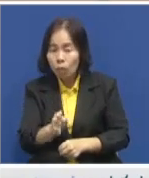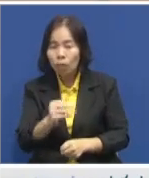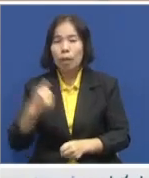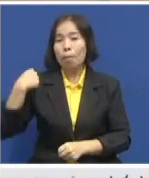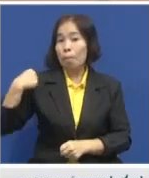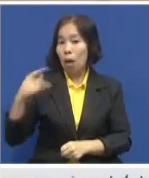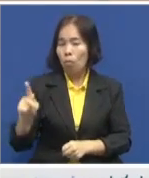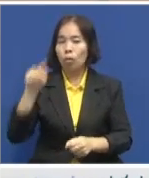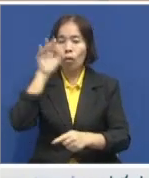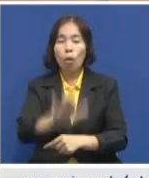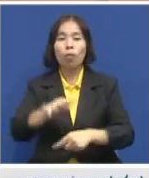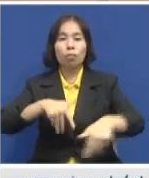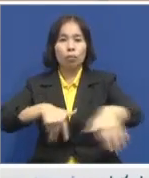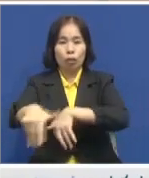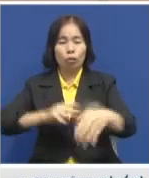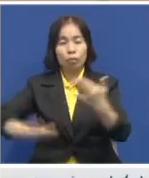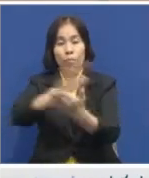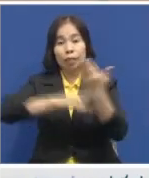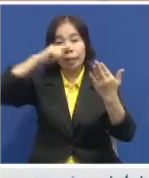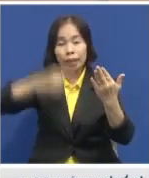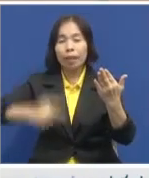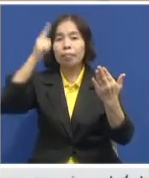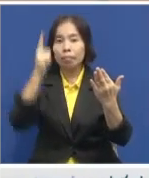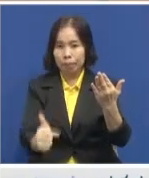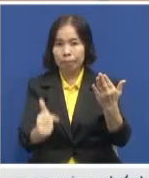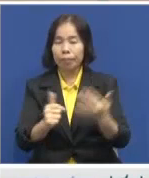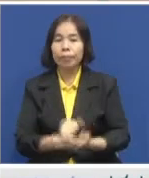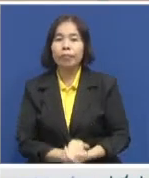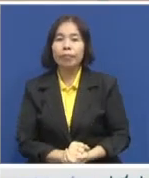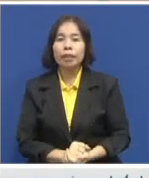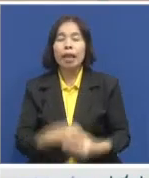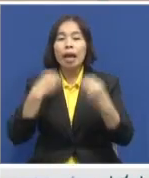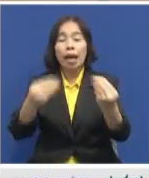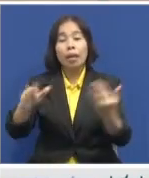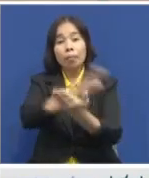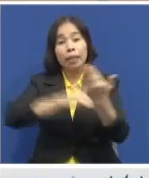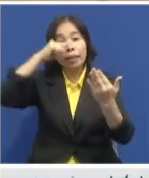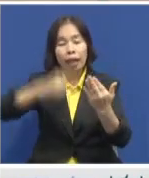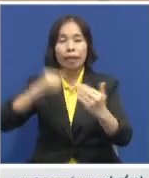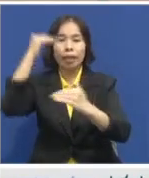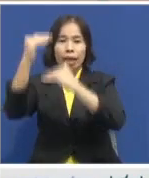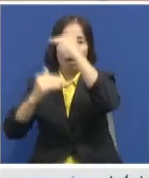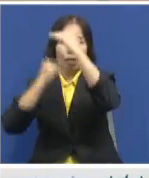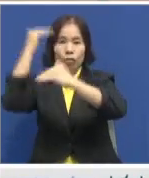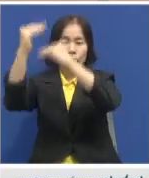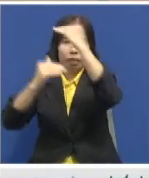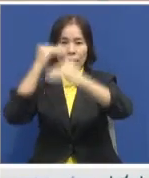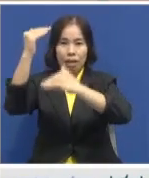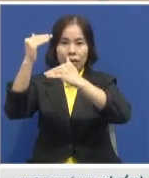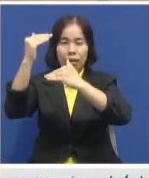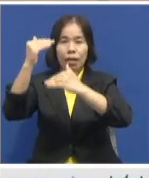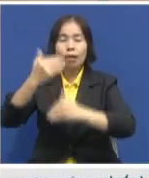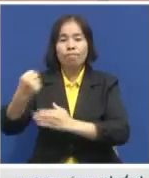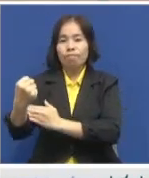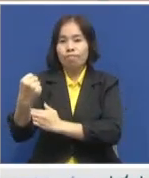ชน์ส่วนรวมขอประชาชนชาวไทยเป็นที่ตั้งอย่างแท้จริงเพื่อให้ประเทศไทยก้าวหน้าต่อไปอย่าง